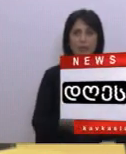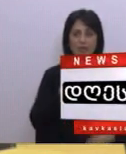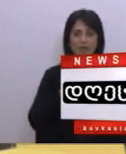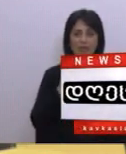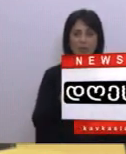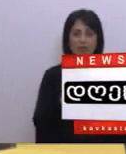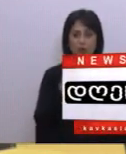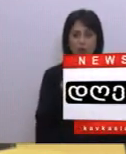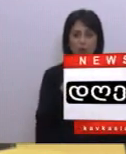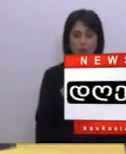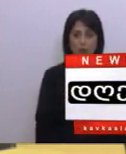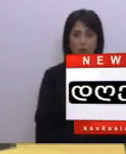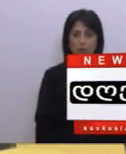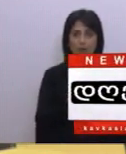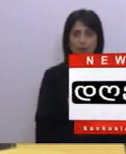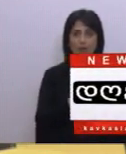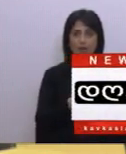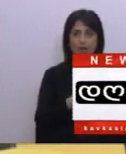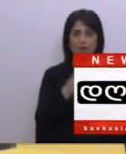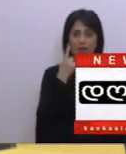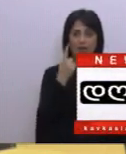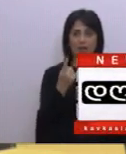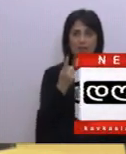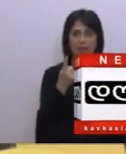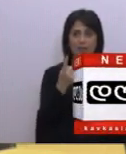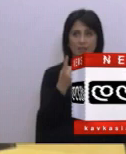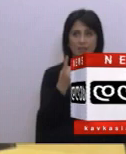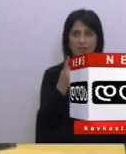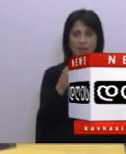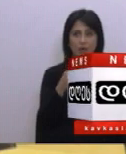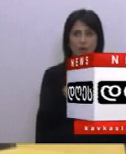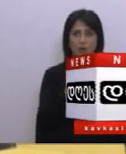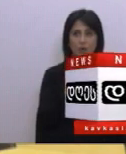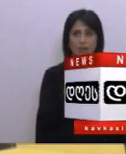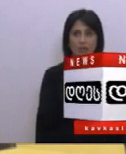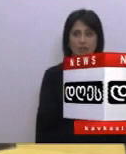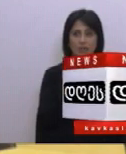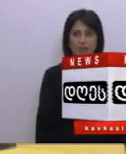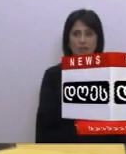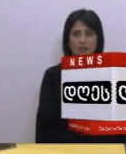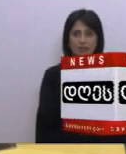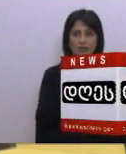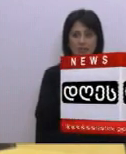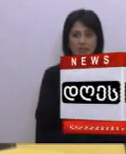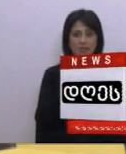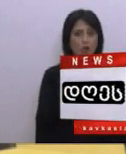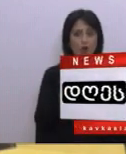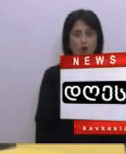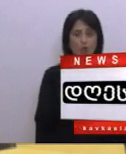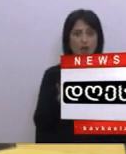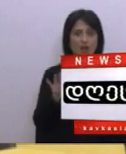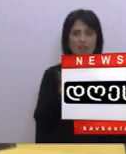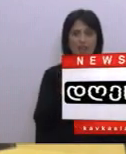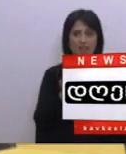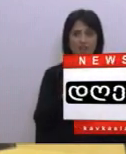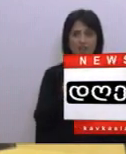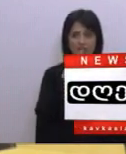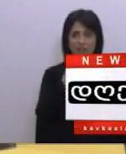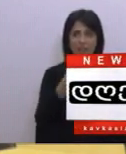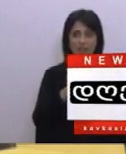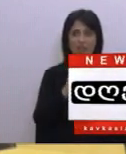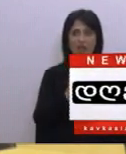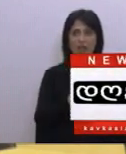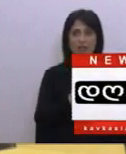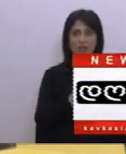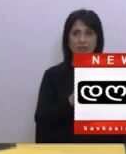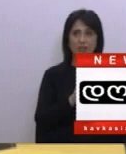დააკმაყოფილა ორმა ჯგუფმა. ეს არის ერთი კომპანია და ამ შემთხვევაში კითხვა იყო რომელი ქვეყნების და გეტყვით რომ ეს